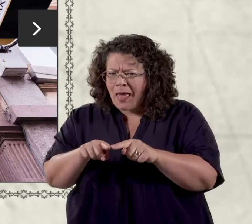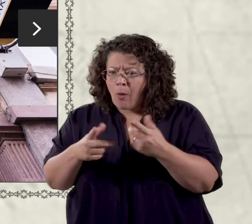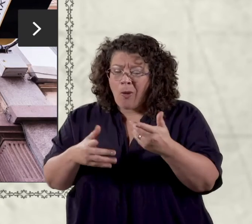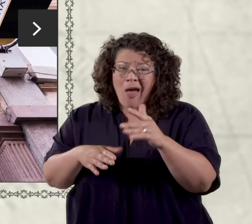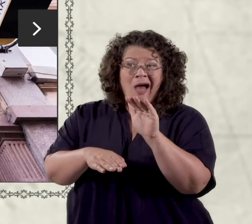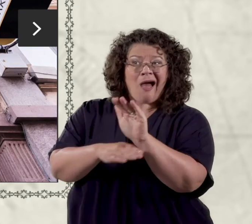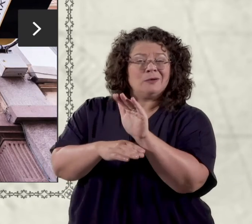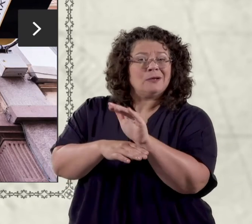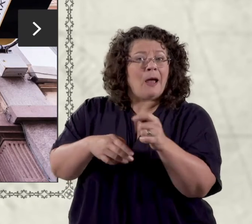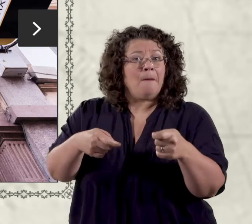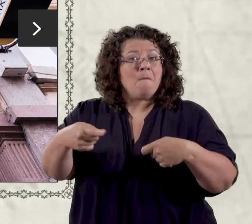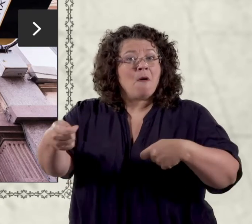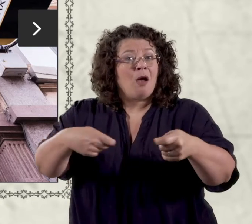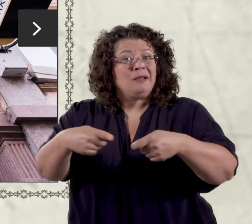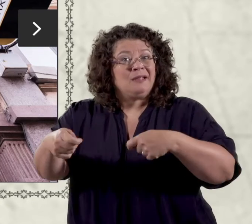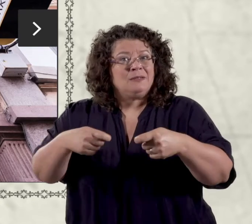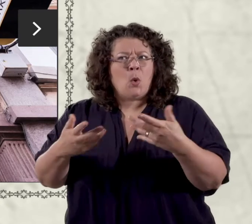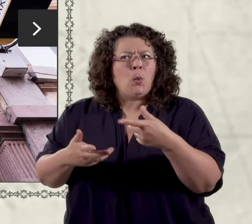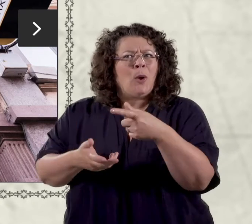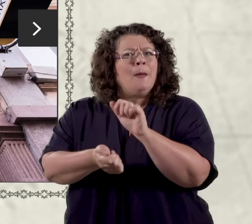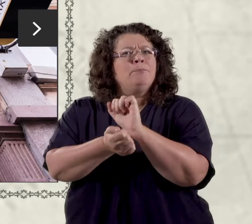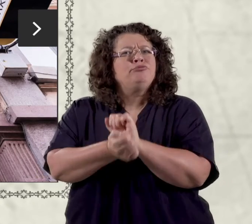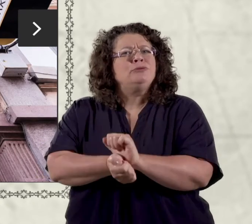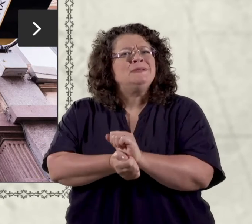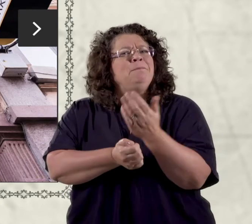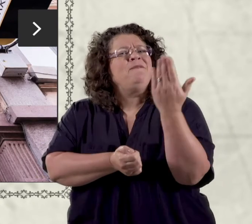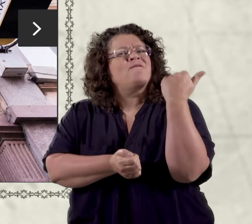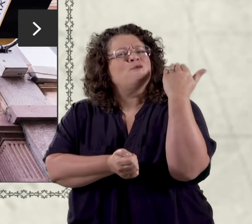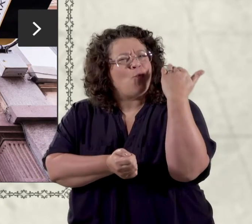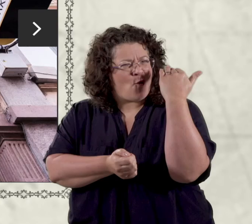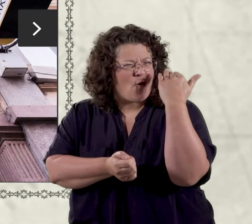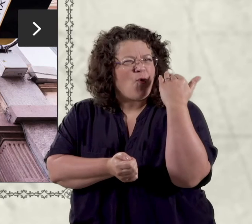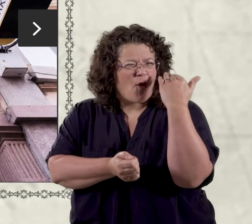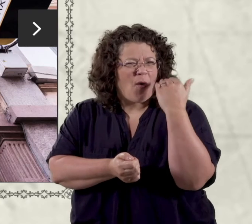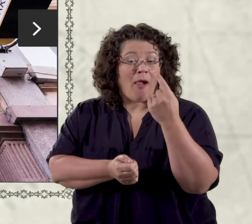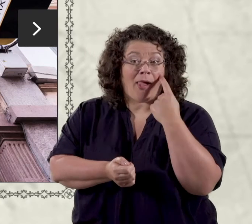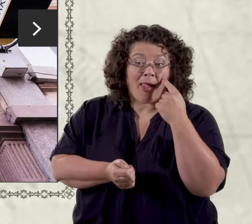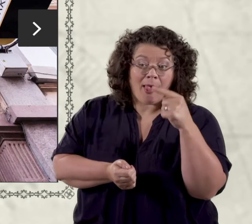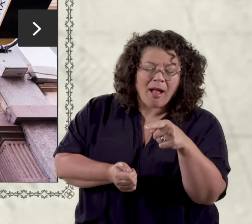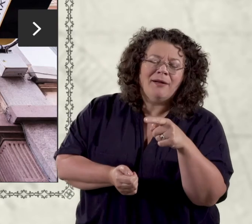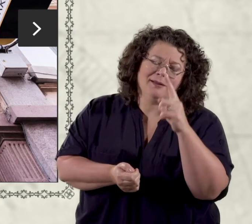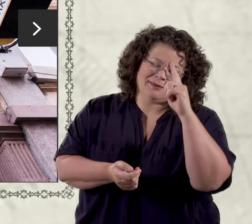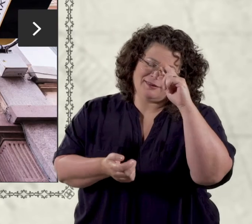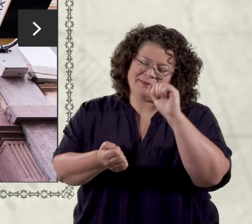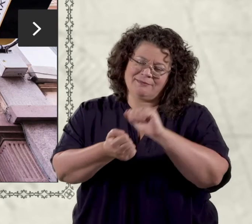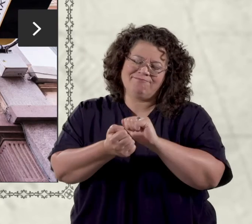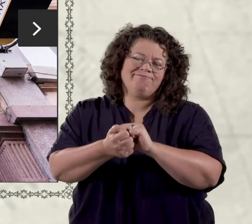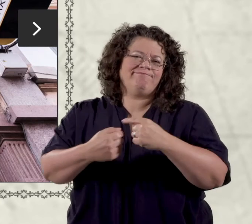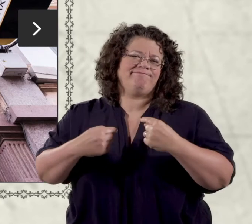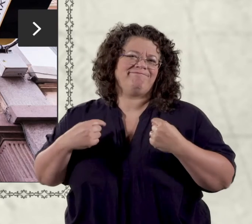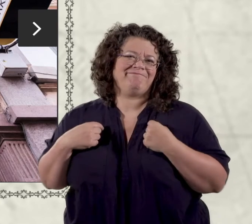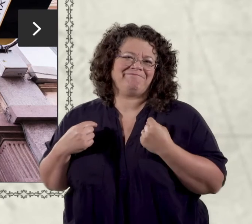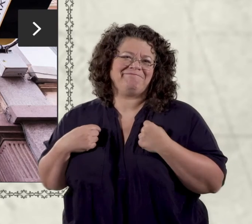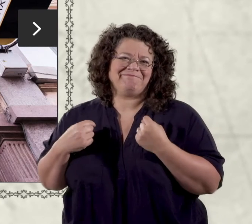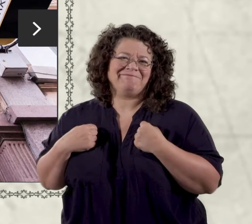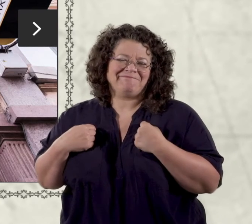Os ewch chi Gaerdydd, welwch chi Black. Mae yna tu fas i'r marchnad lle oedd y carchar arfer fod.